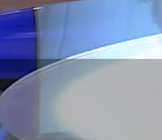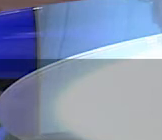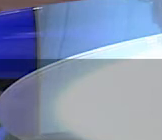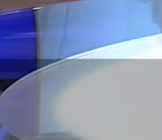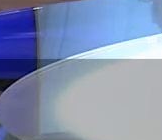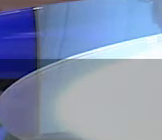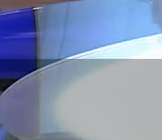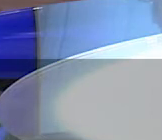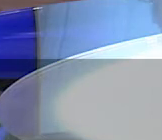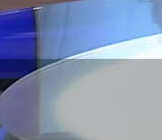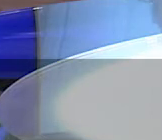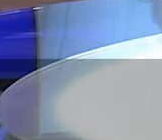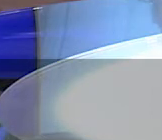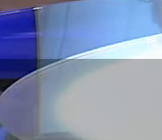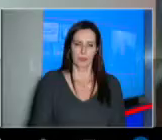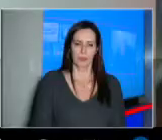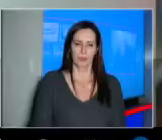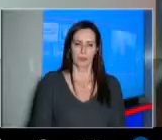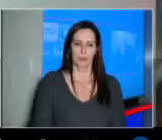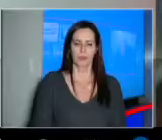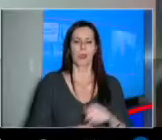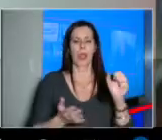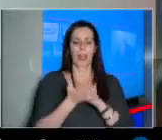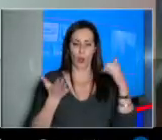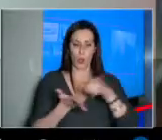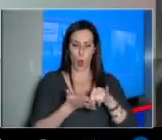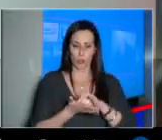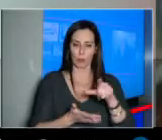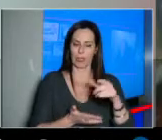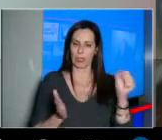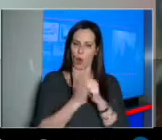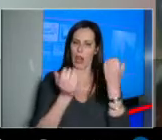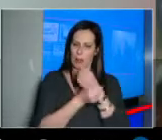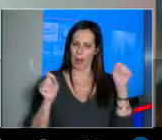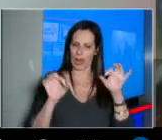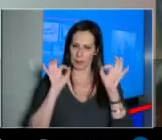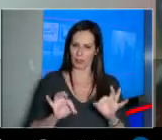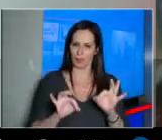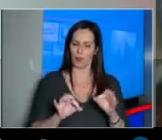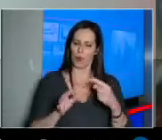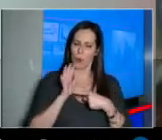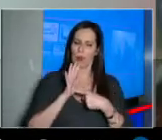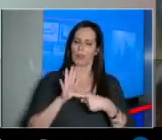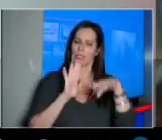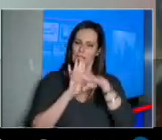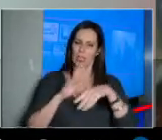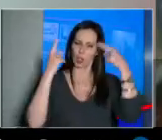נאמר, דממה. כי הניו יורק טיימס הוא עיתון ליברלי אמיתי, הוא משקף סדר